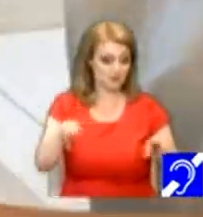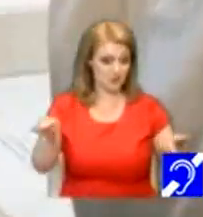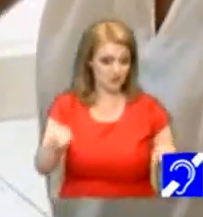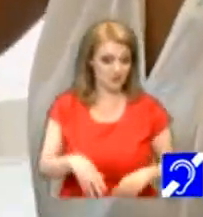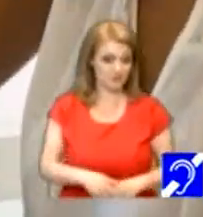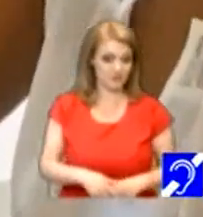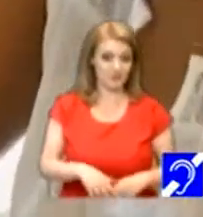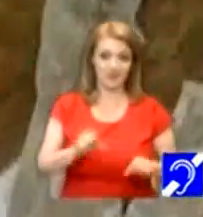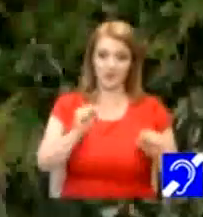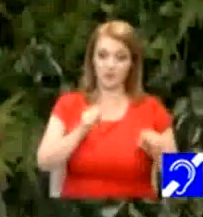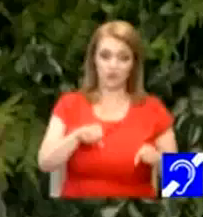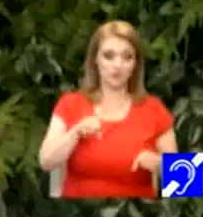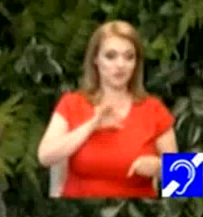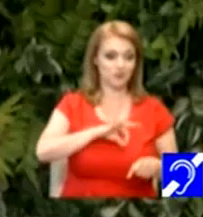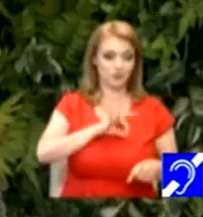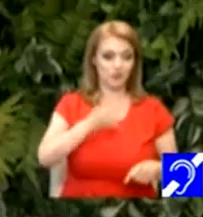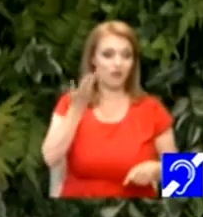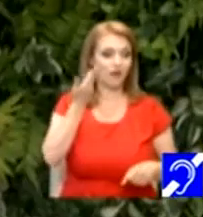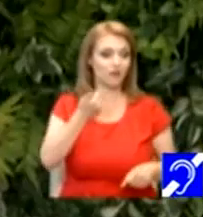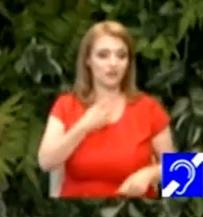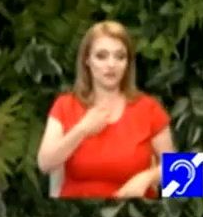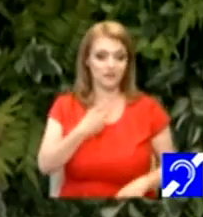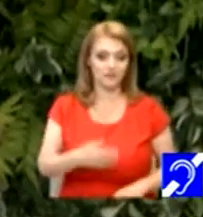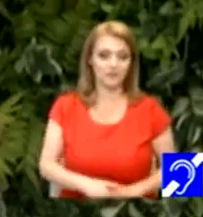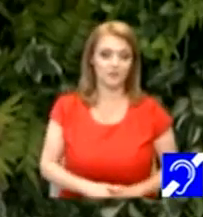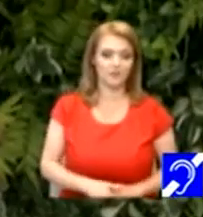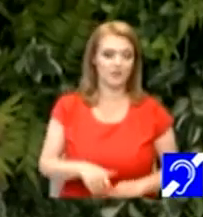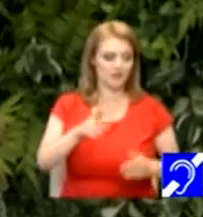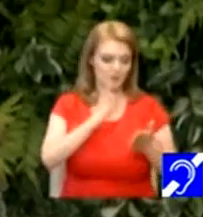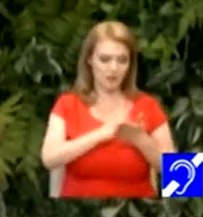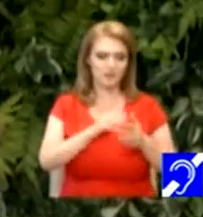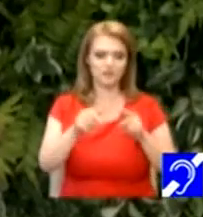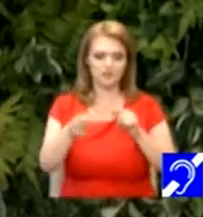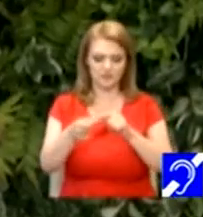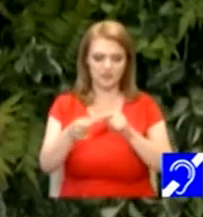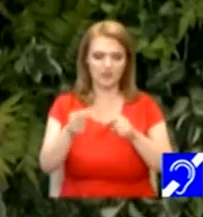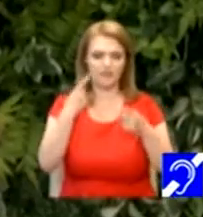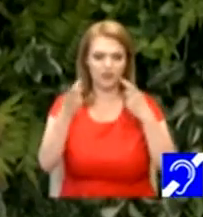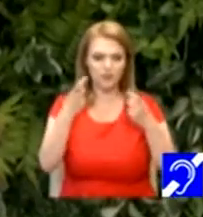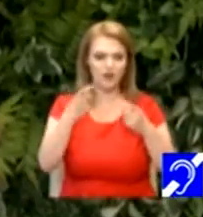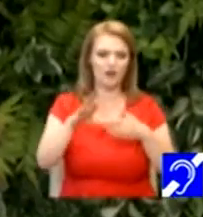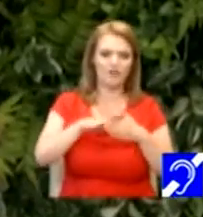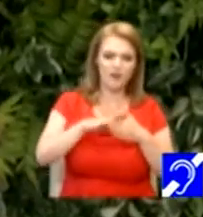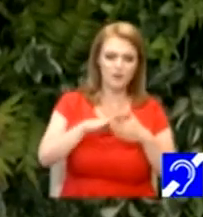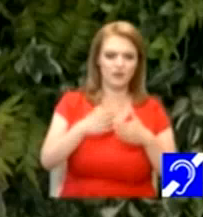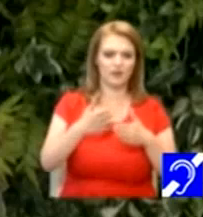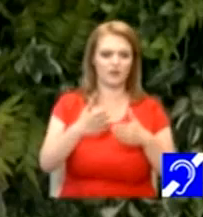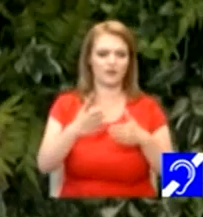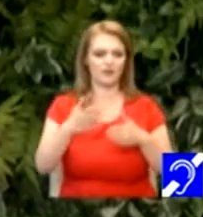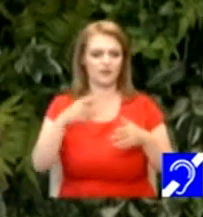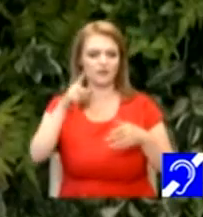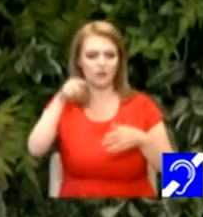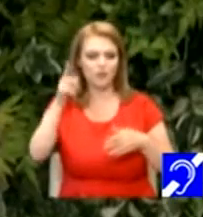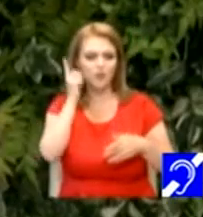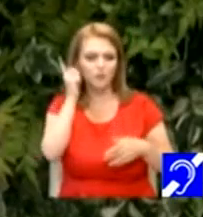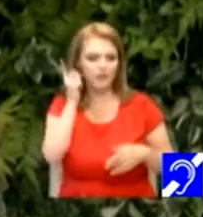her website, her social media accounts, her name, her contacts. So she will choose and we install it